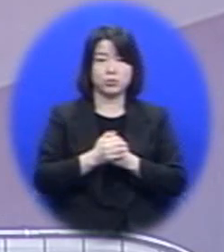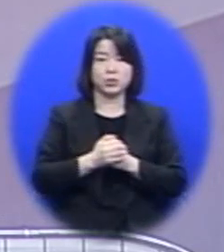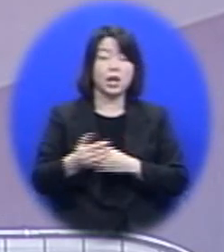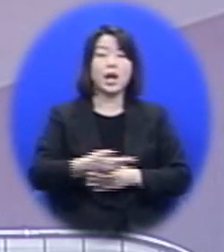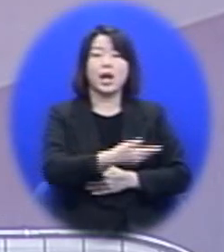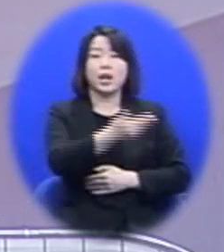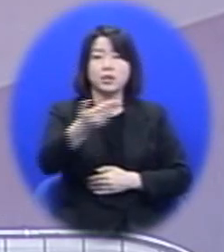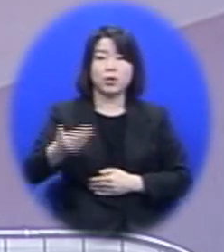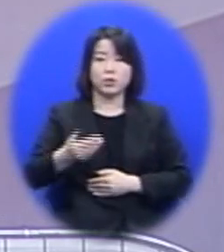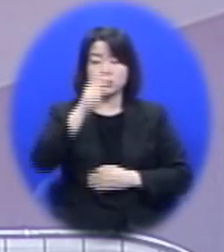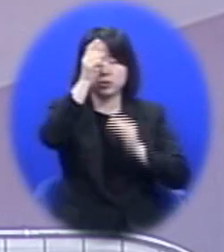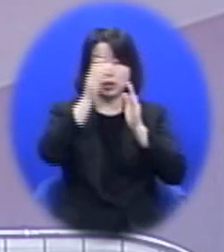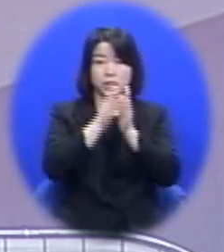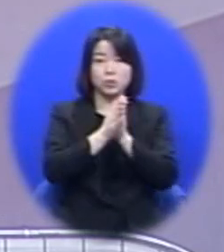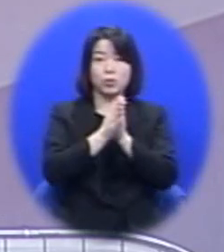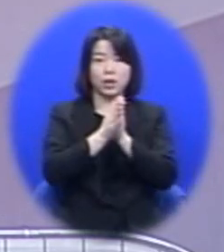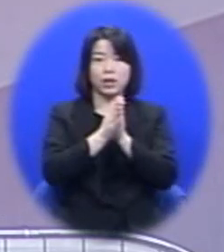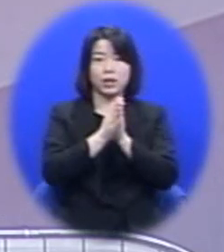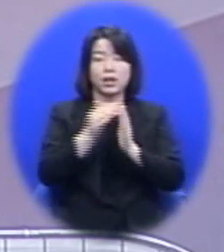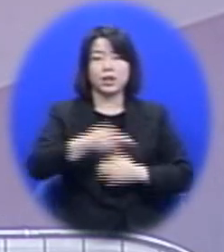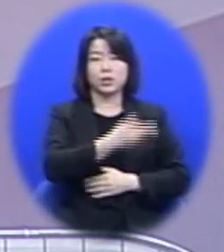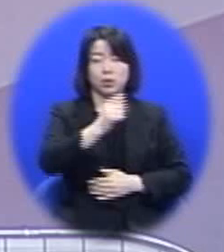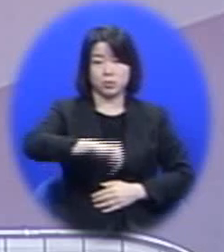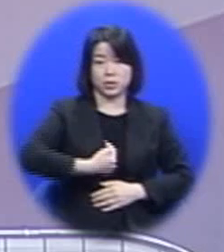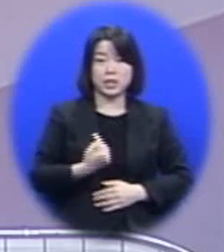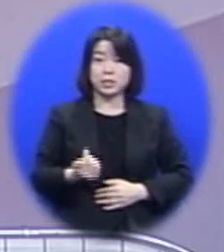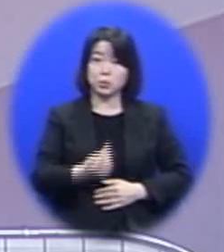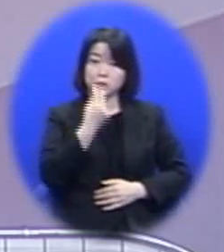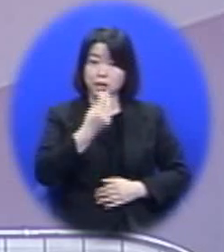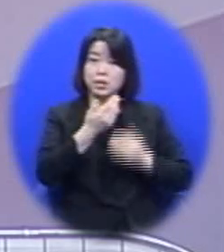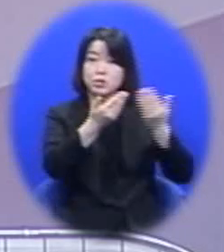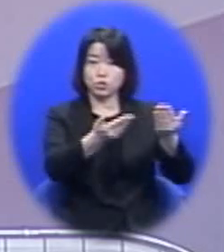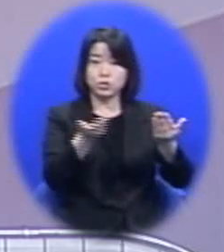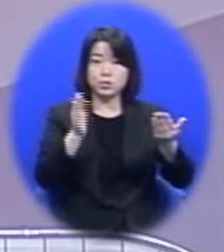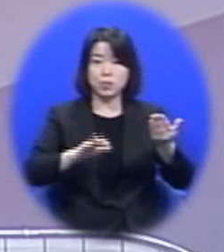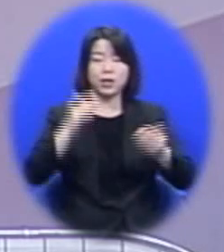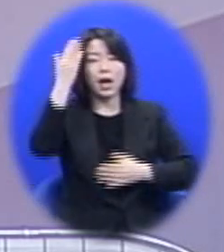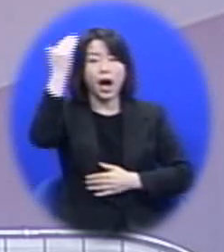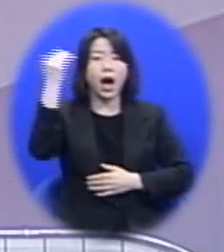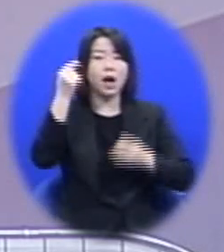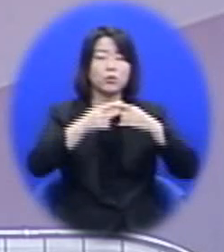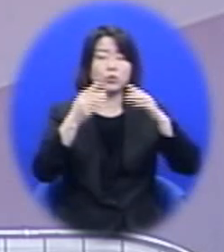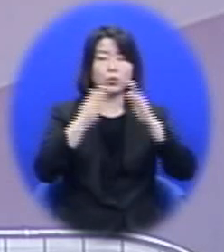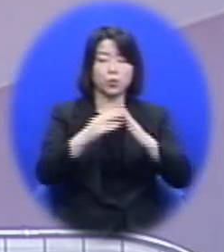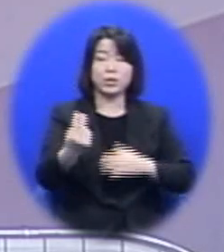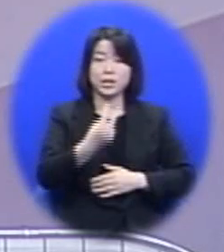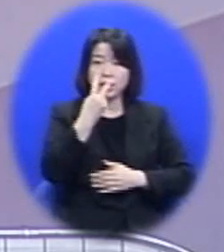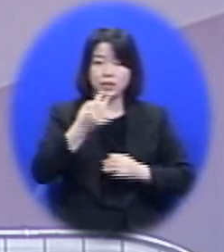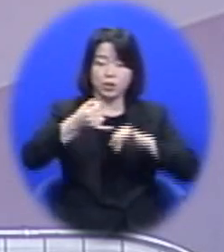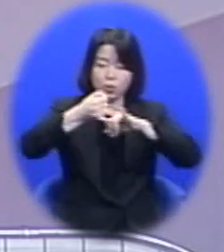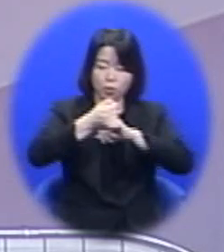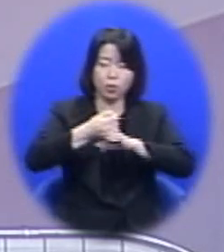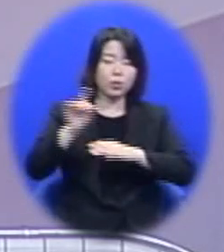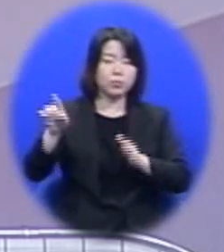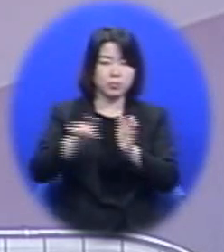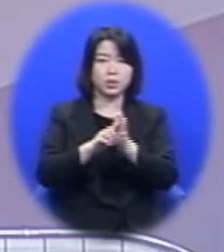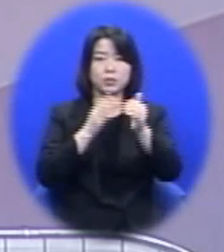여러분의 기도가 여러분 자신도 살리지만 한국 교회를 살리는 것을 꼭 믿으시기 바랍니다.